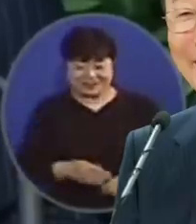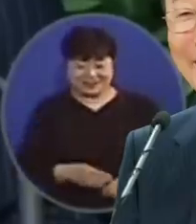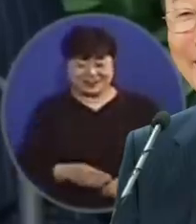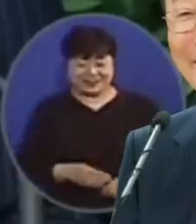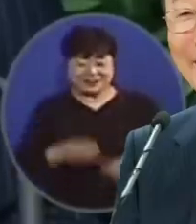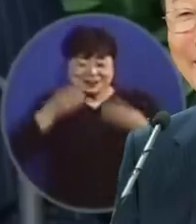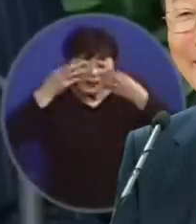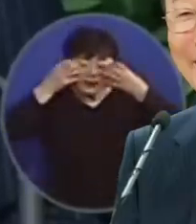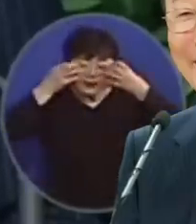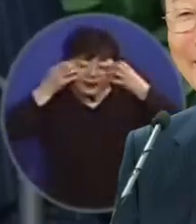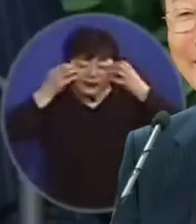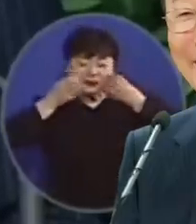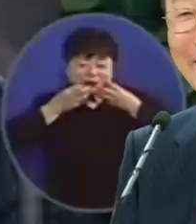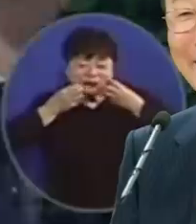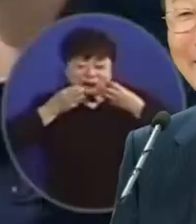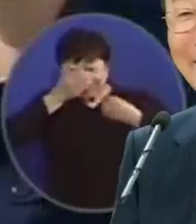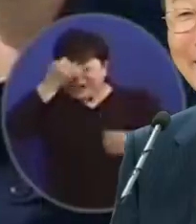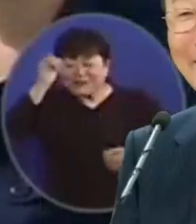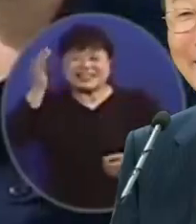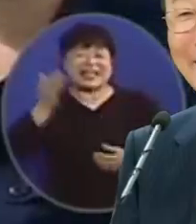눈 뜨고 못 보겠지.